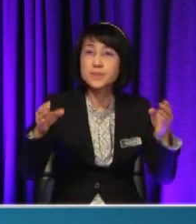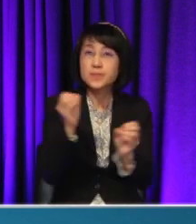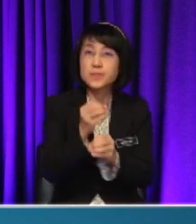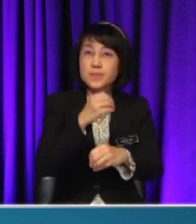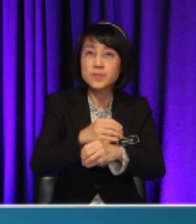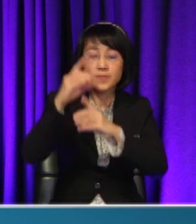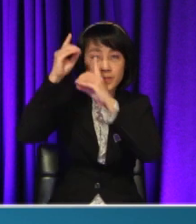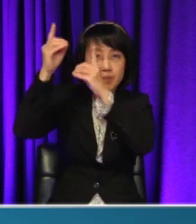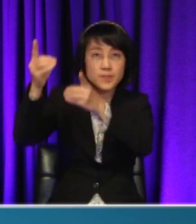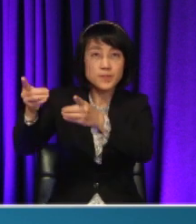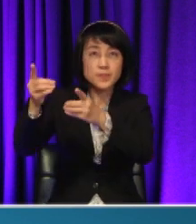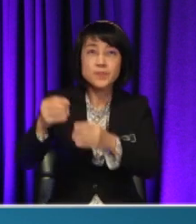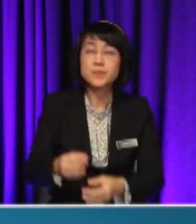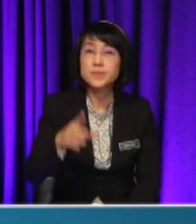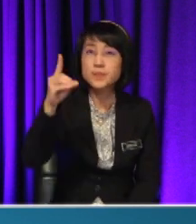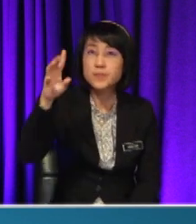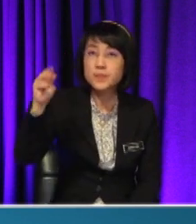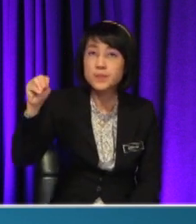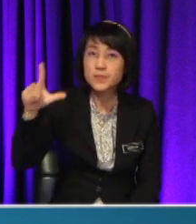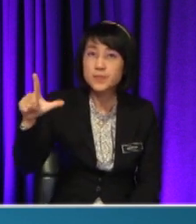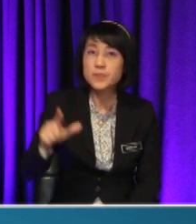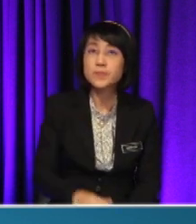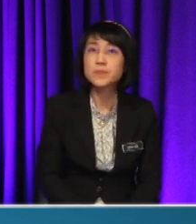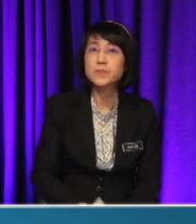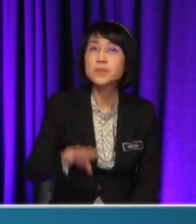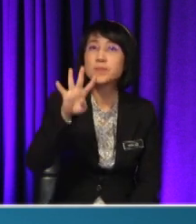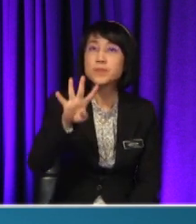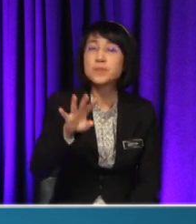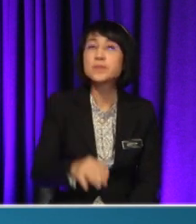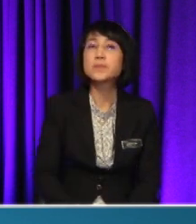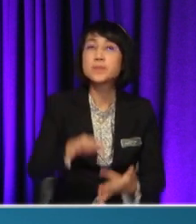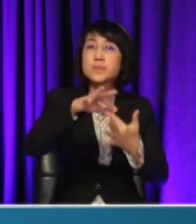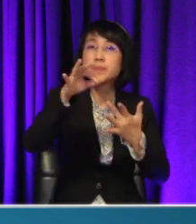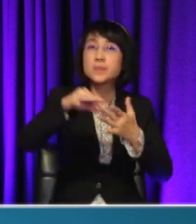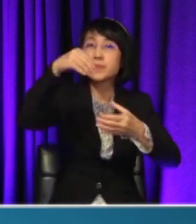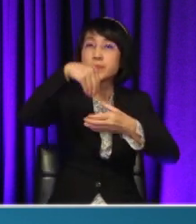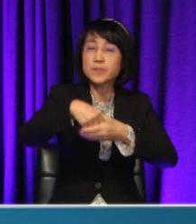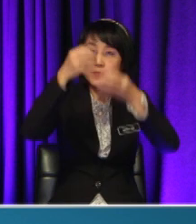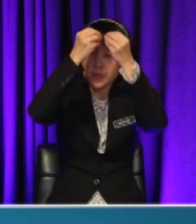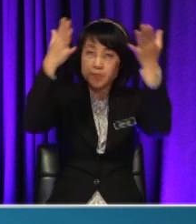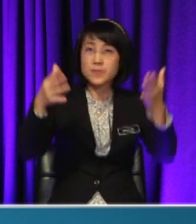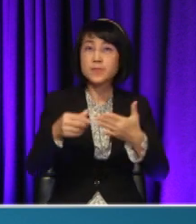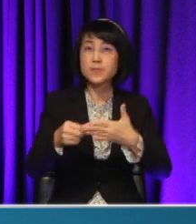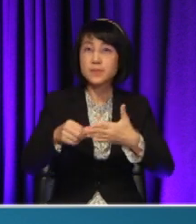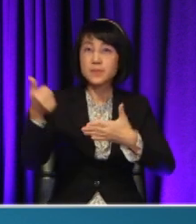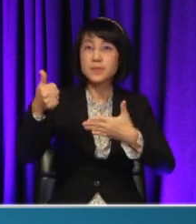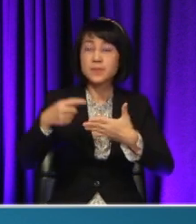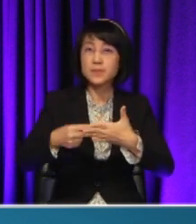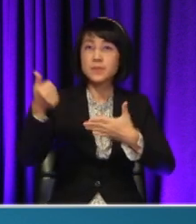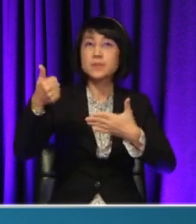peminipulation data eee empat sinte utama select Insert update dan delay dan